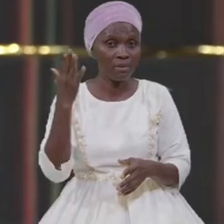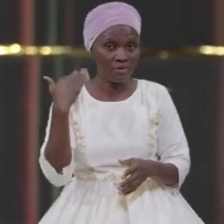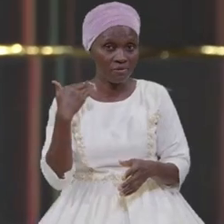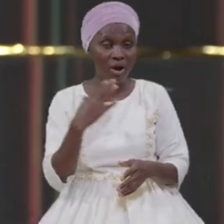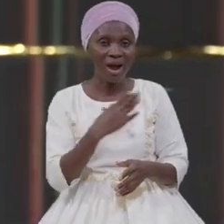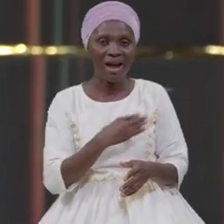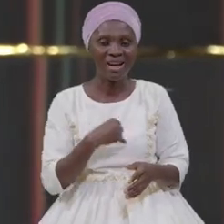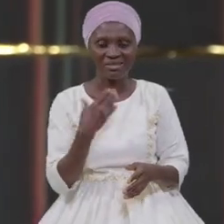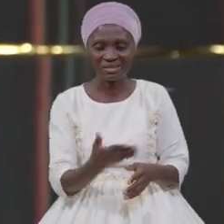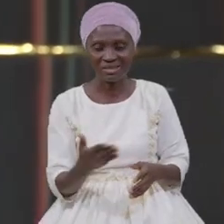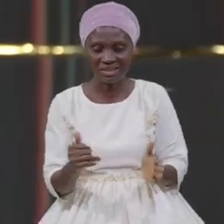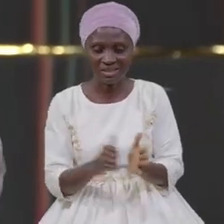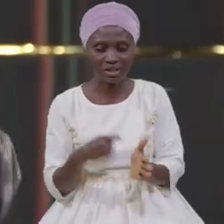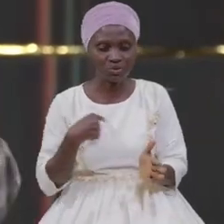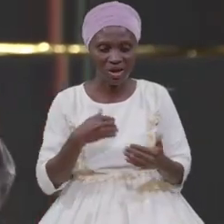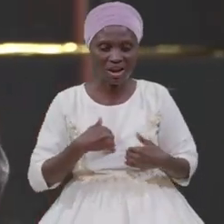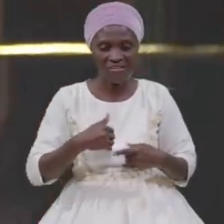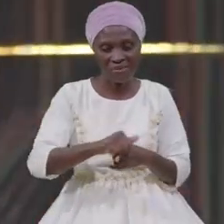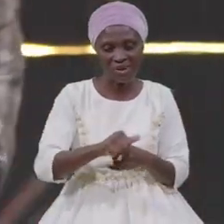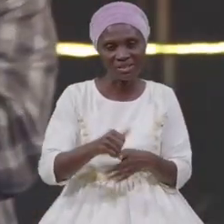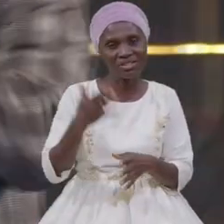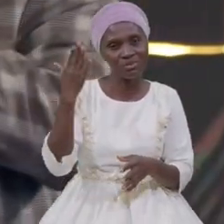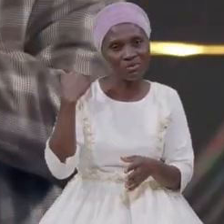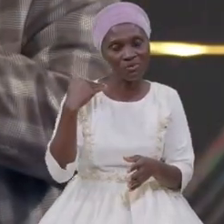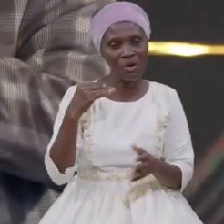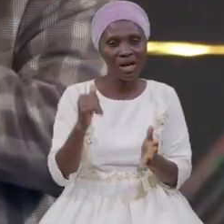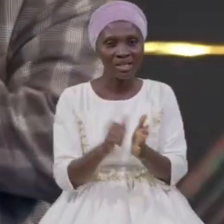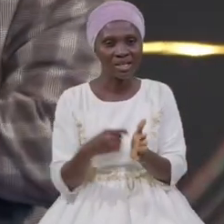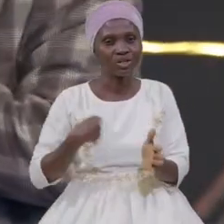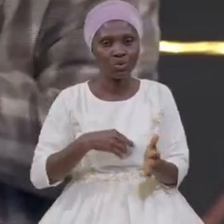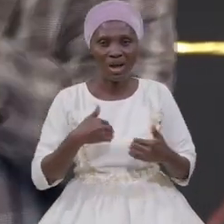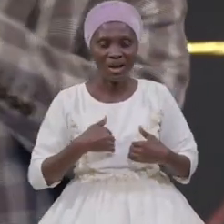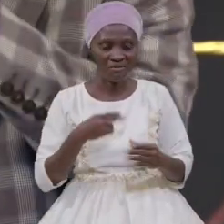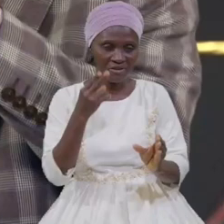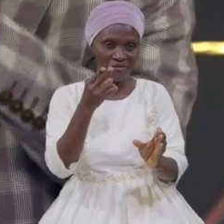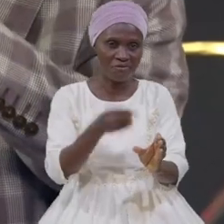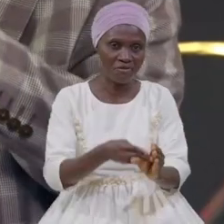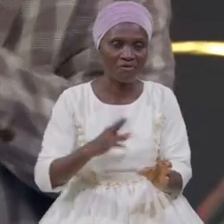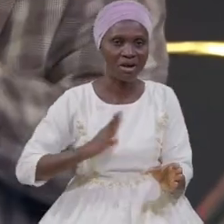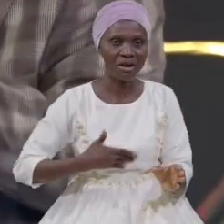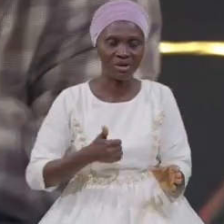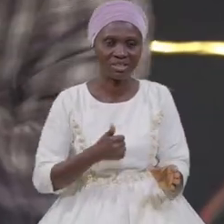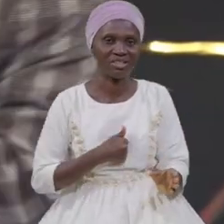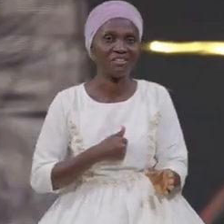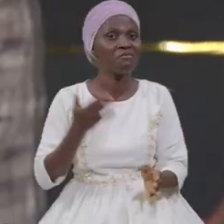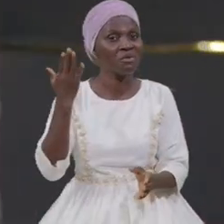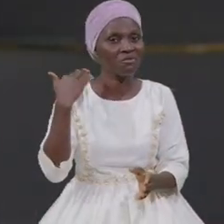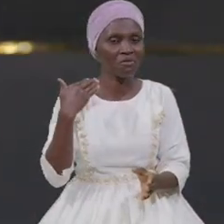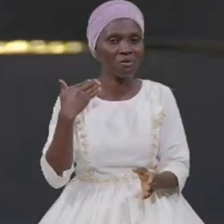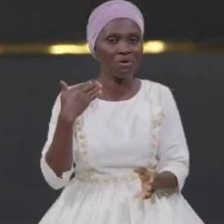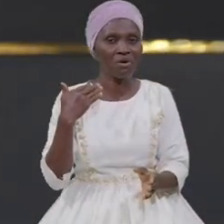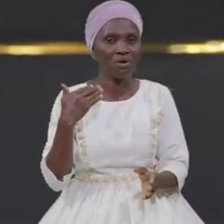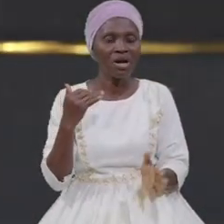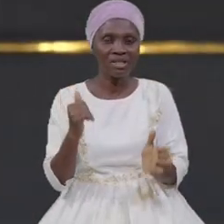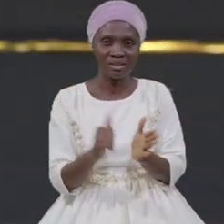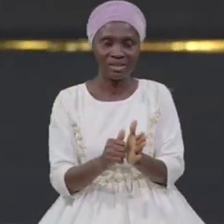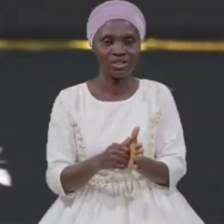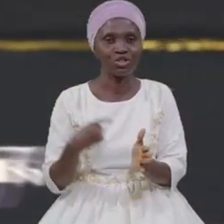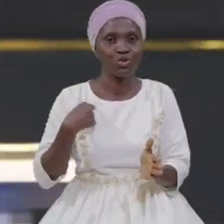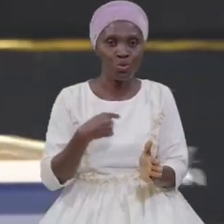lesquels nous sommes retrouvés, dans lesquels nous étions impliqués, nous méritons la punition. Nous